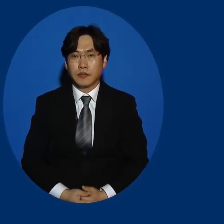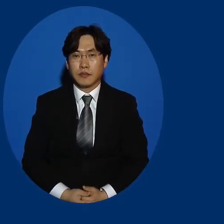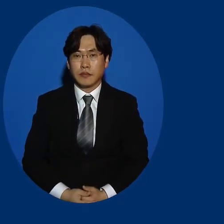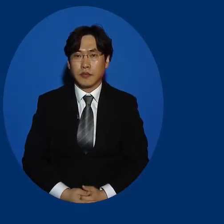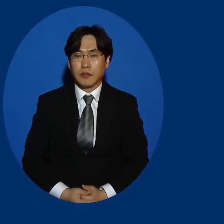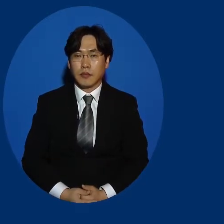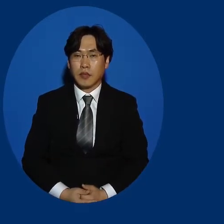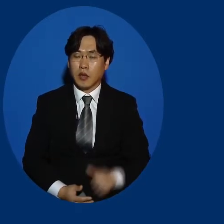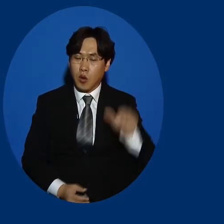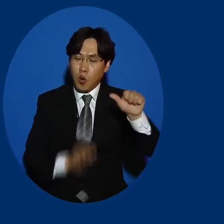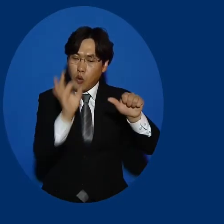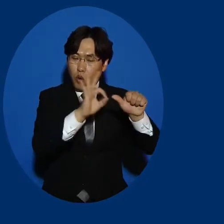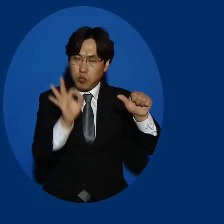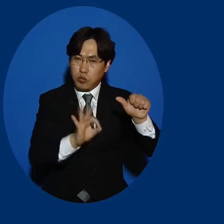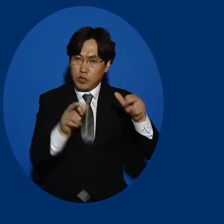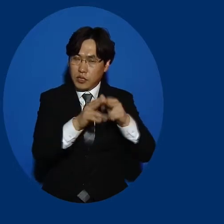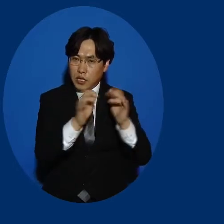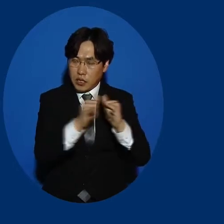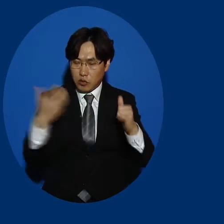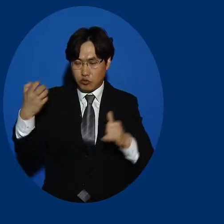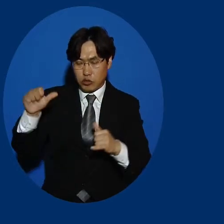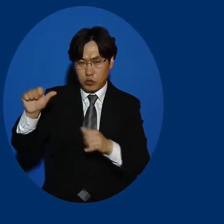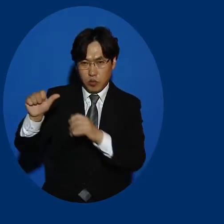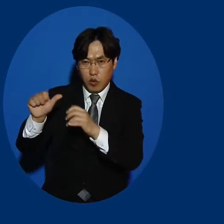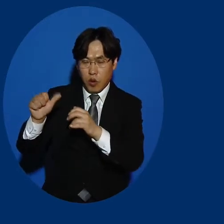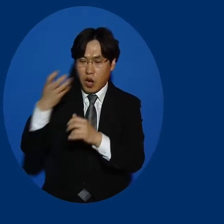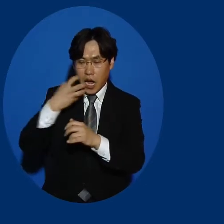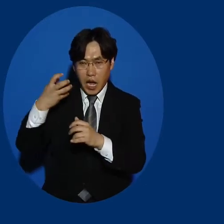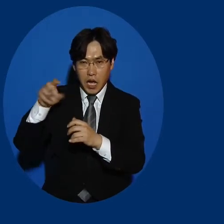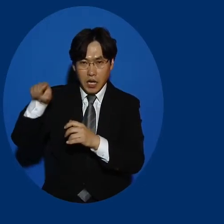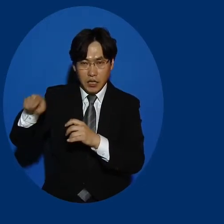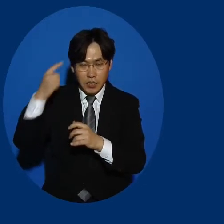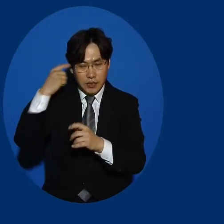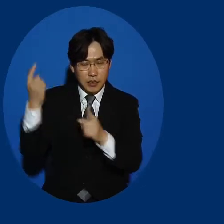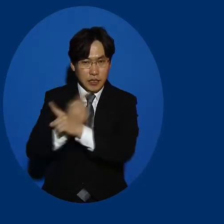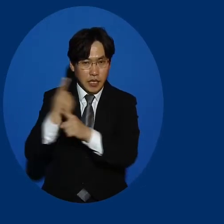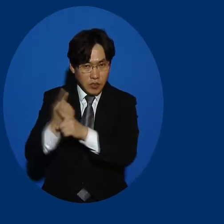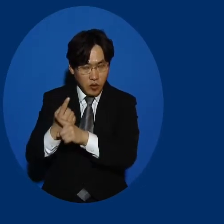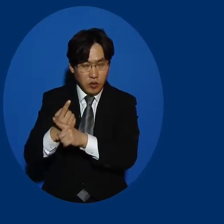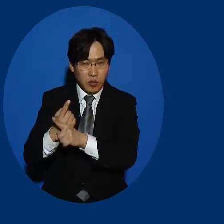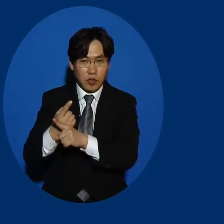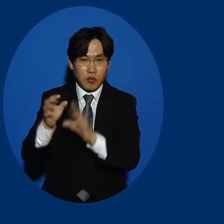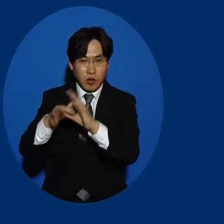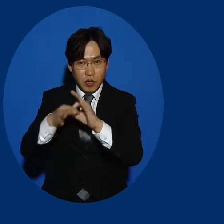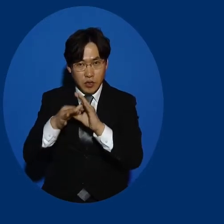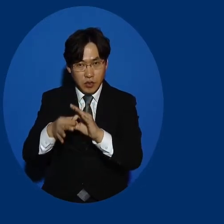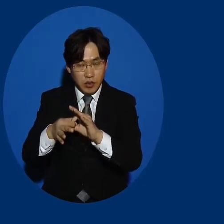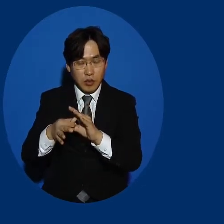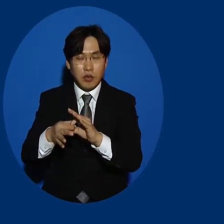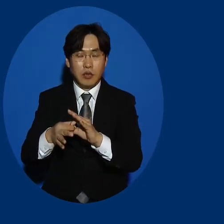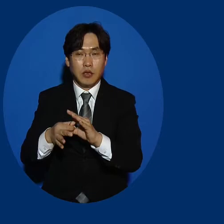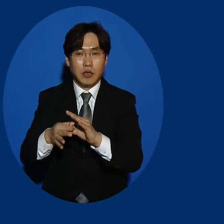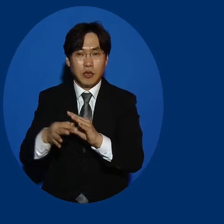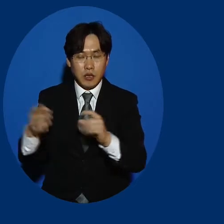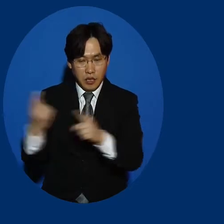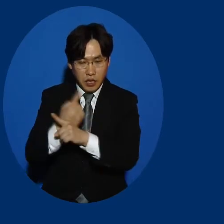그 5%의 장애인을 위한 그 95%의 그 비장애인의 인식 개선이라는 게 정말 어떻게 개선이 될 수 있을까라는